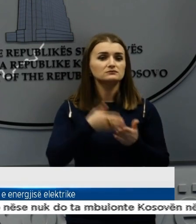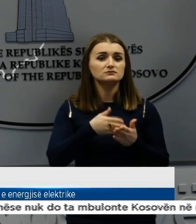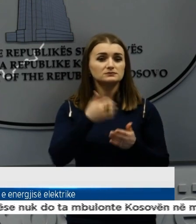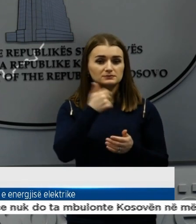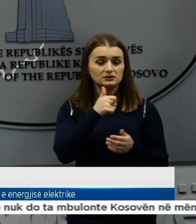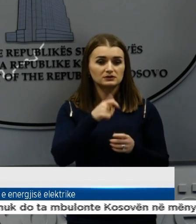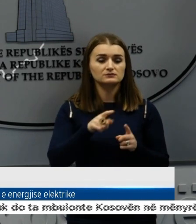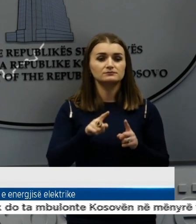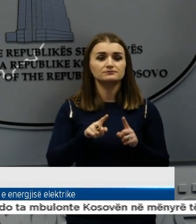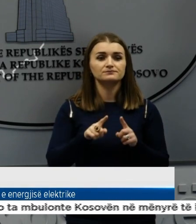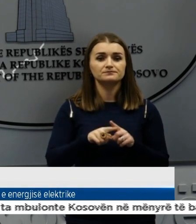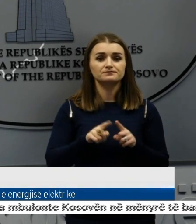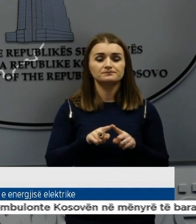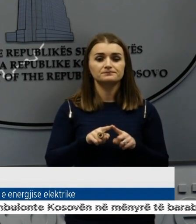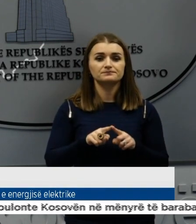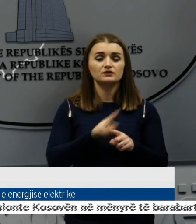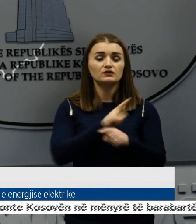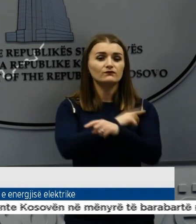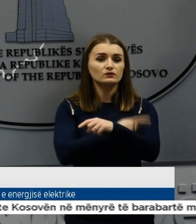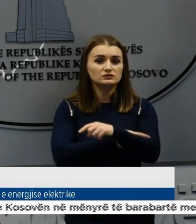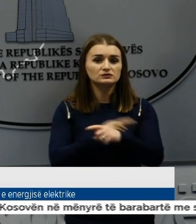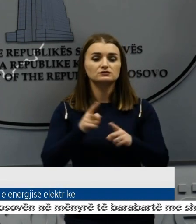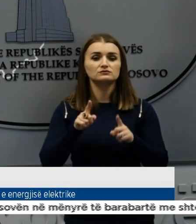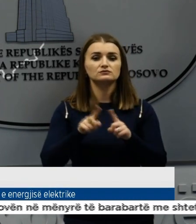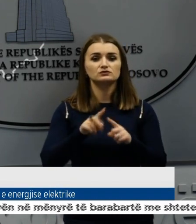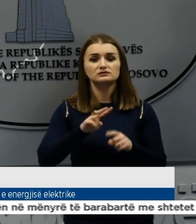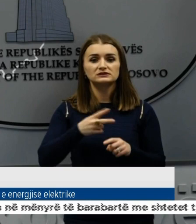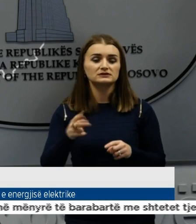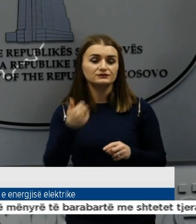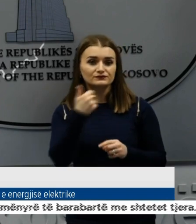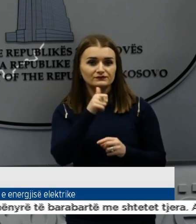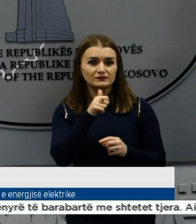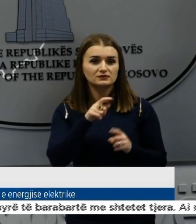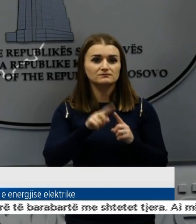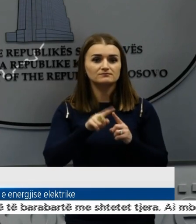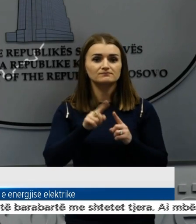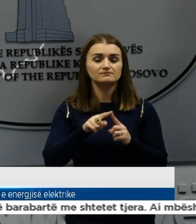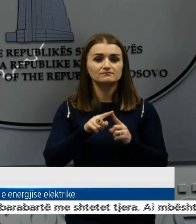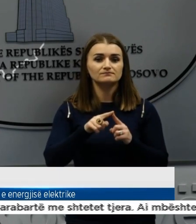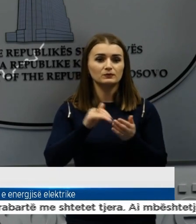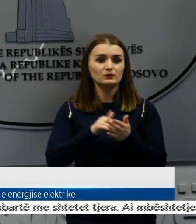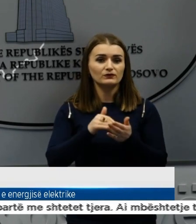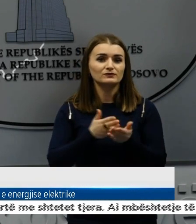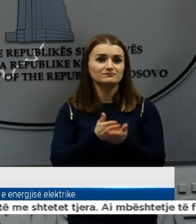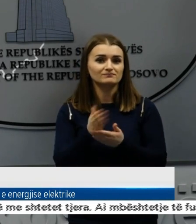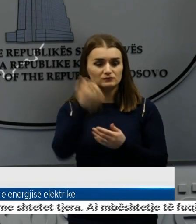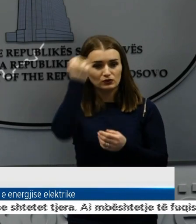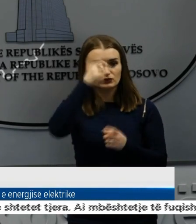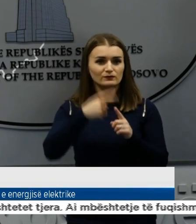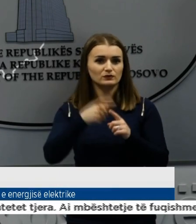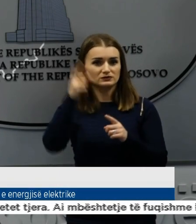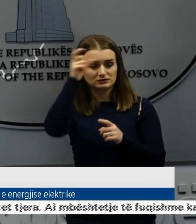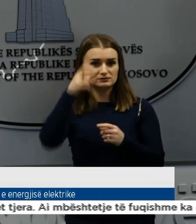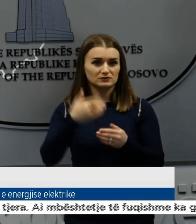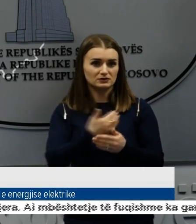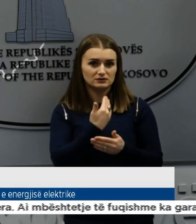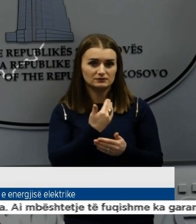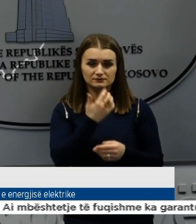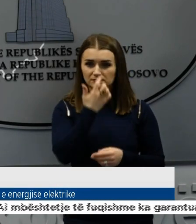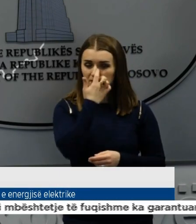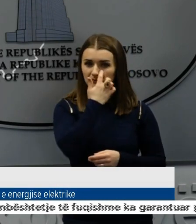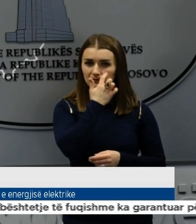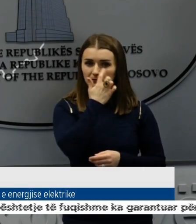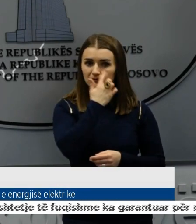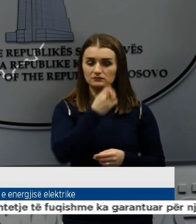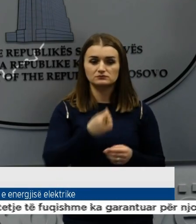i kapaciteteve dhe shfrytëzimi komercial i kapaciteteve në linjat që e lidhin Kosovën me Serbinë. Do me thonë, në vend që të